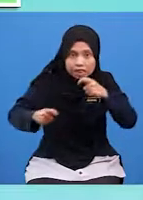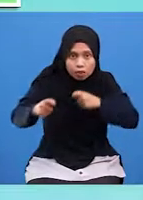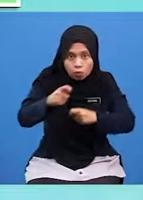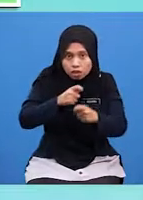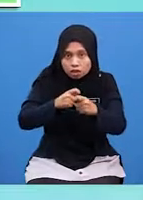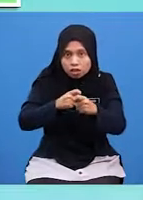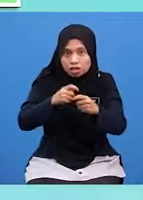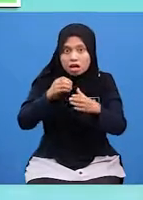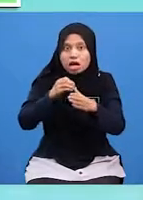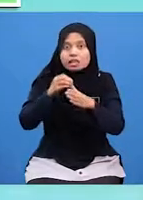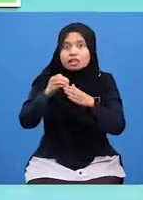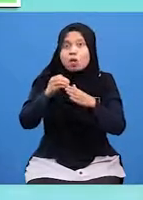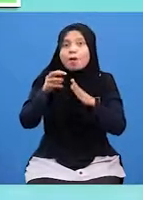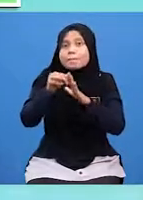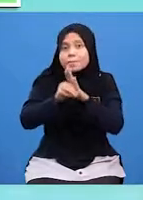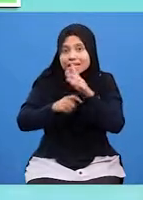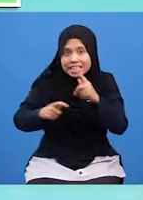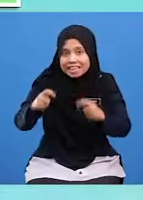atau meneroka.